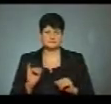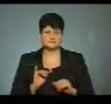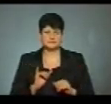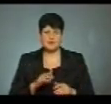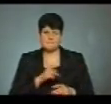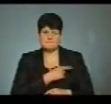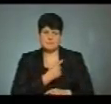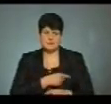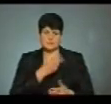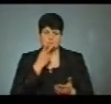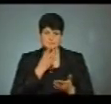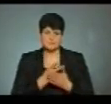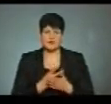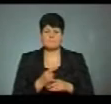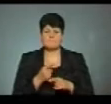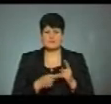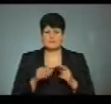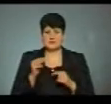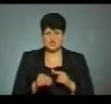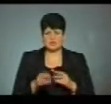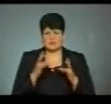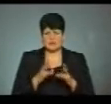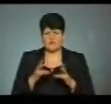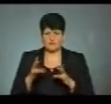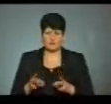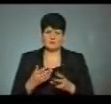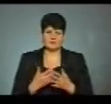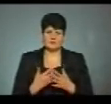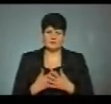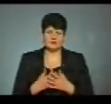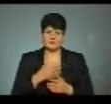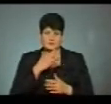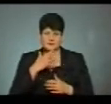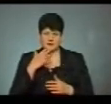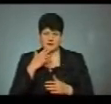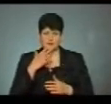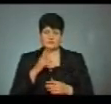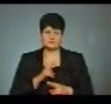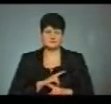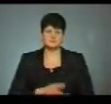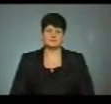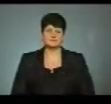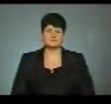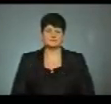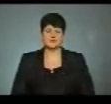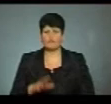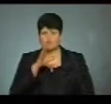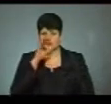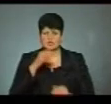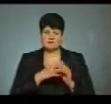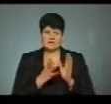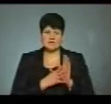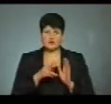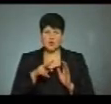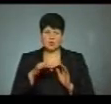Майдану опівночі повідомляють про 5000 травмованих, ще близько 5 десятків протестувальників затримано. У ніч проти 19